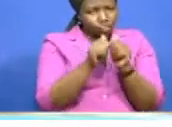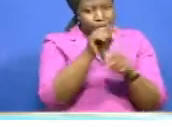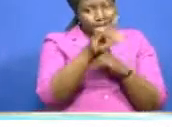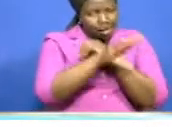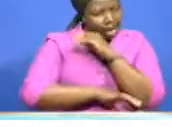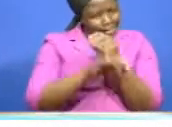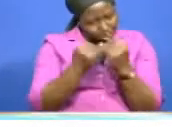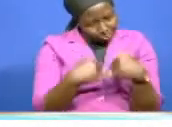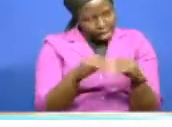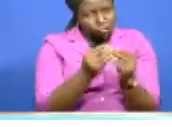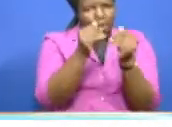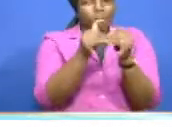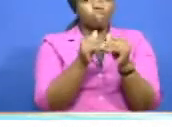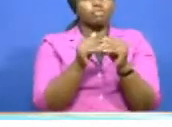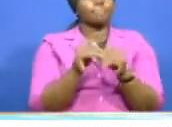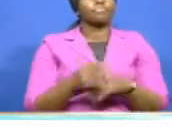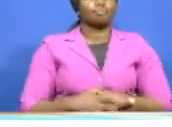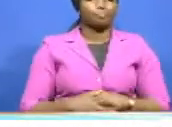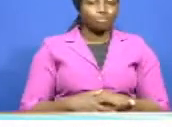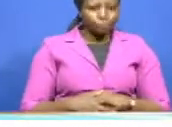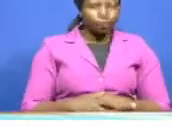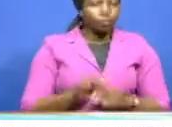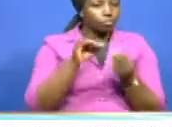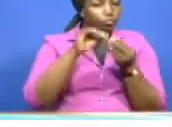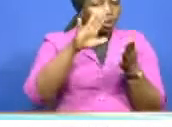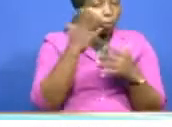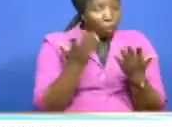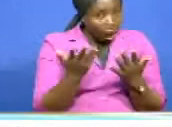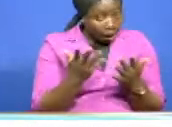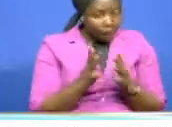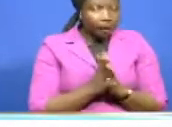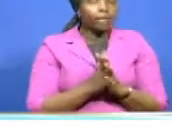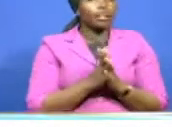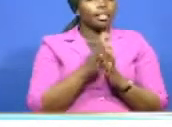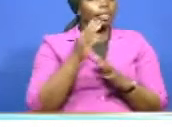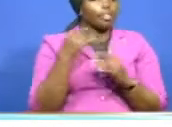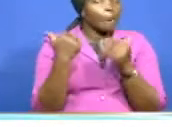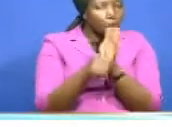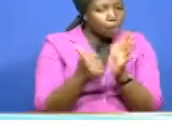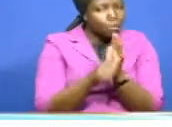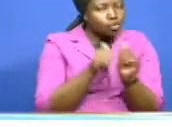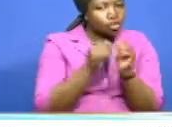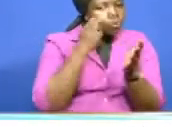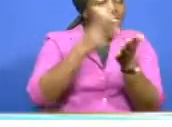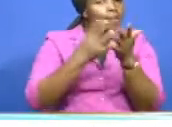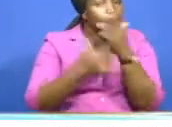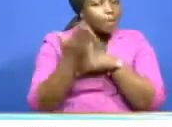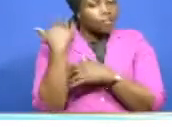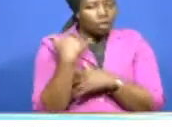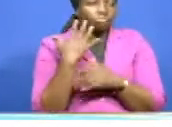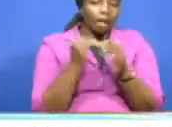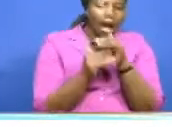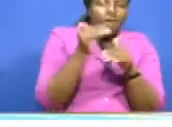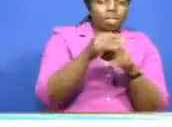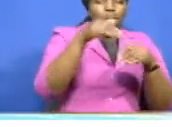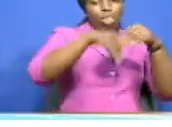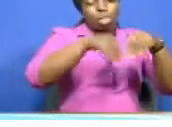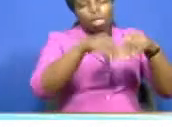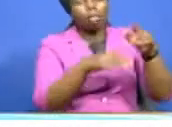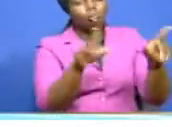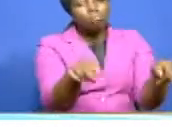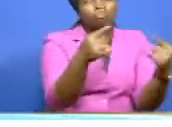nalo. Na cha mno ni kwamba matatizo ambayo tulikuwa tukiyashuhudia hapo awali, mizozo baada ya siasa, ilikuwa ni kutokana